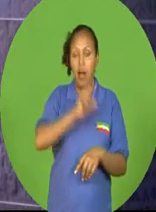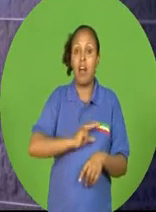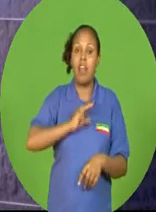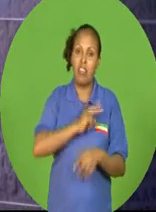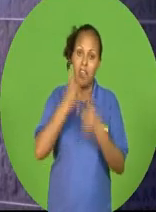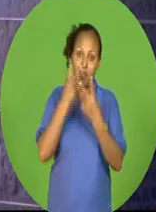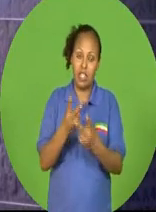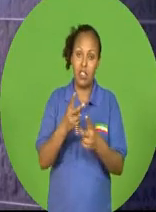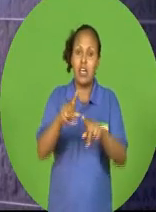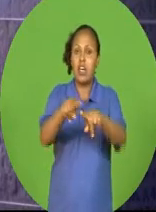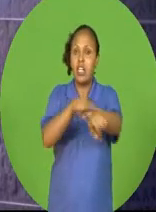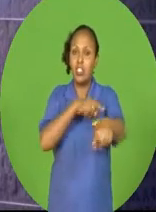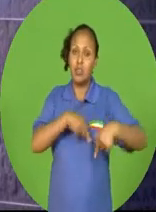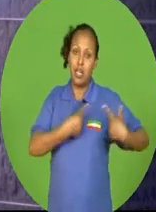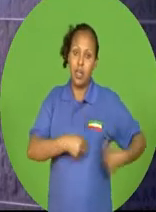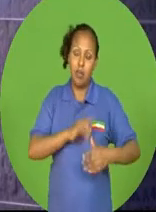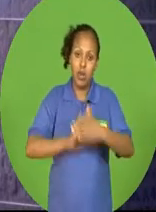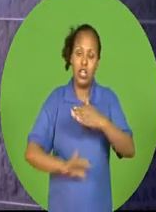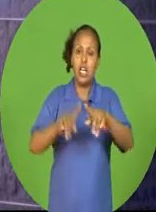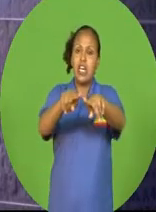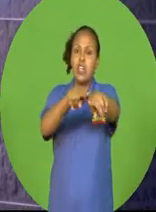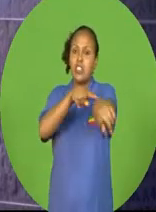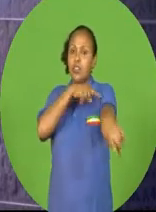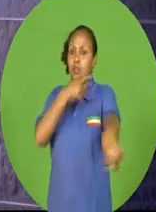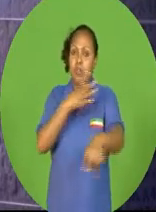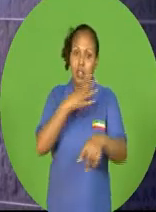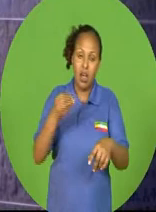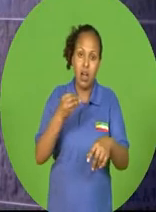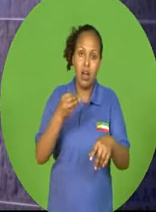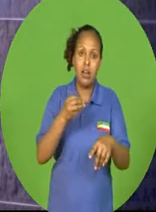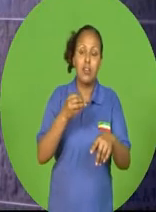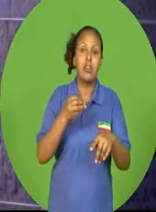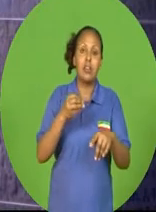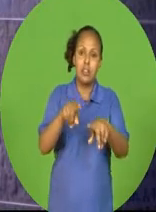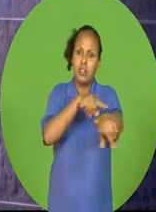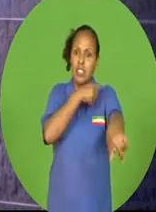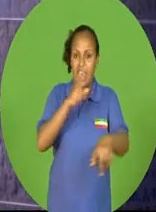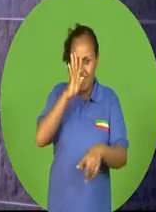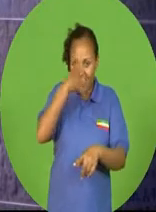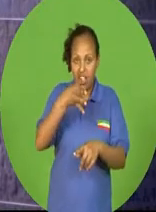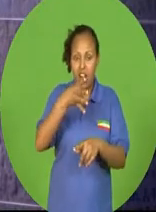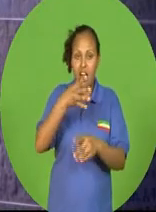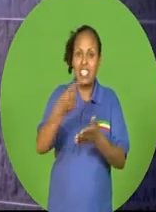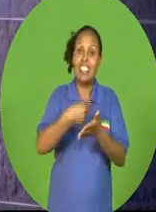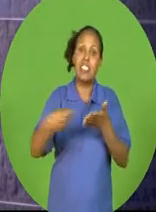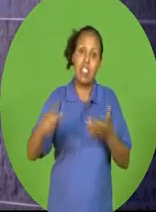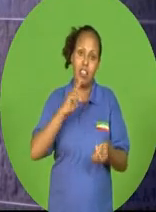እንመልከት። ረጅም ልቦለድ ረዘም ያለና በዝርው የሚቀርብ የፈጠራ ድርሰት